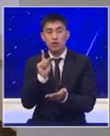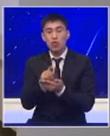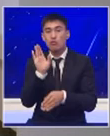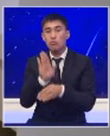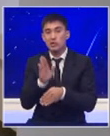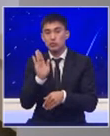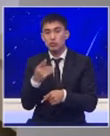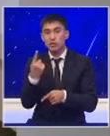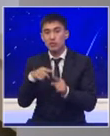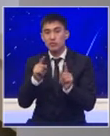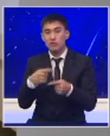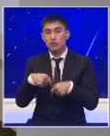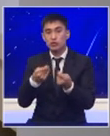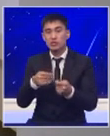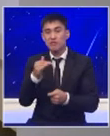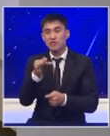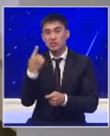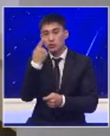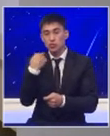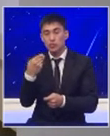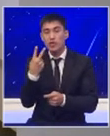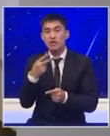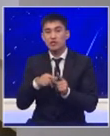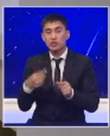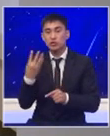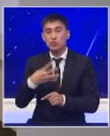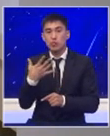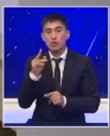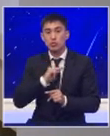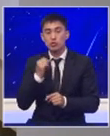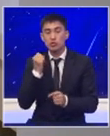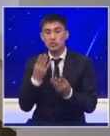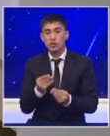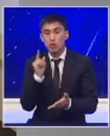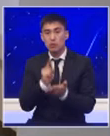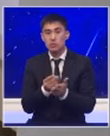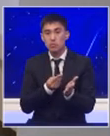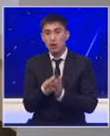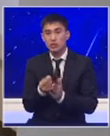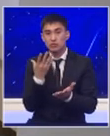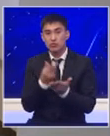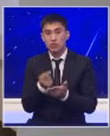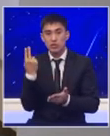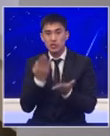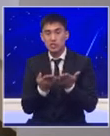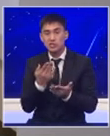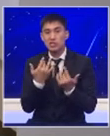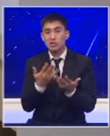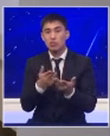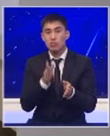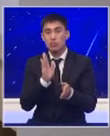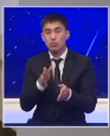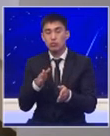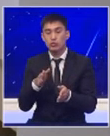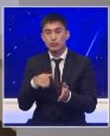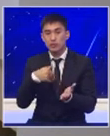приказ один экземпляр которого вручается физическому лицу и в течение 45 рабочих дней он обязан будет погасить свой долг Если же эти требования будут